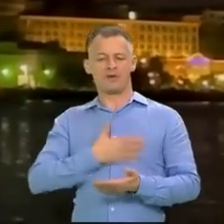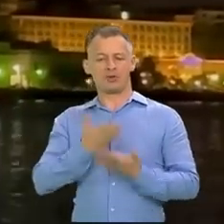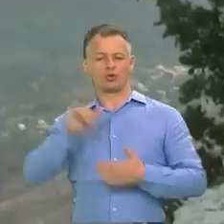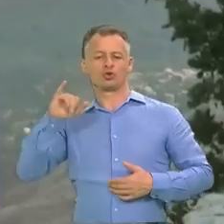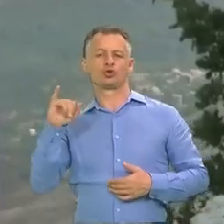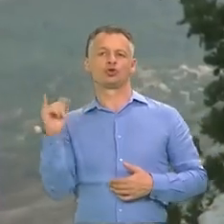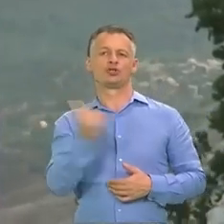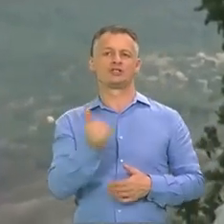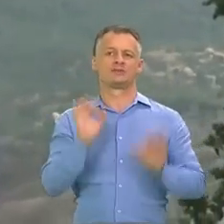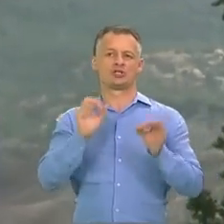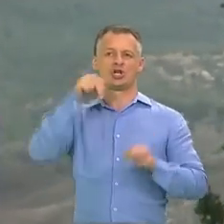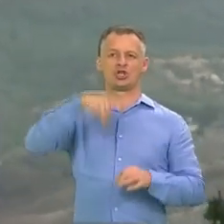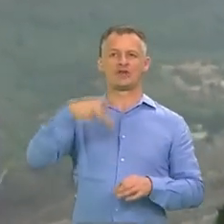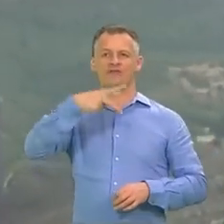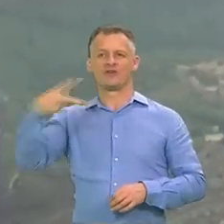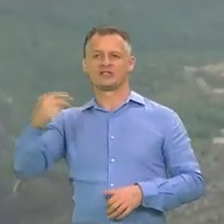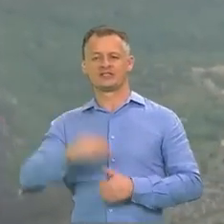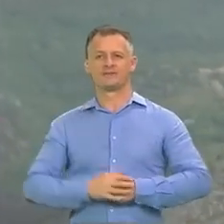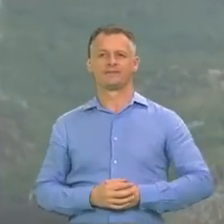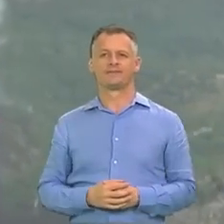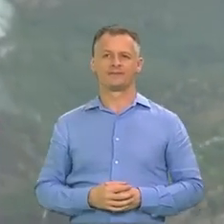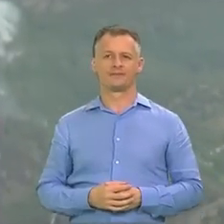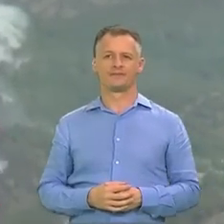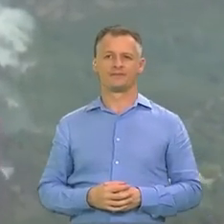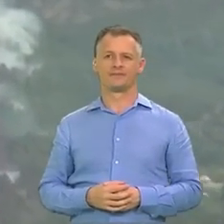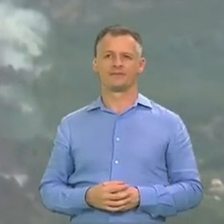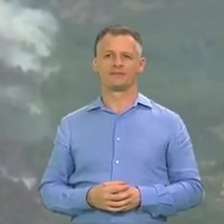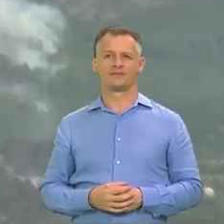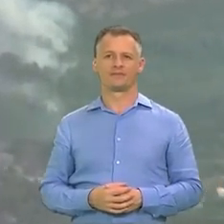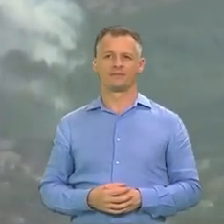nord-est. Rnios. Hola, mazi. Orea.